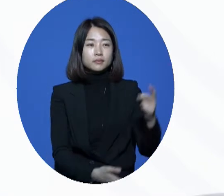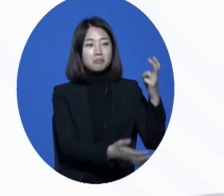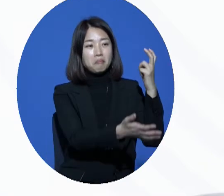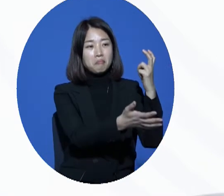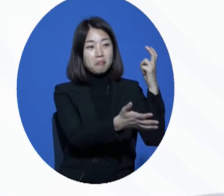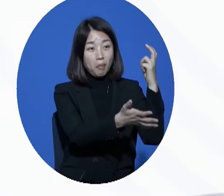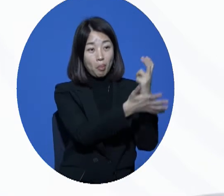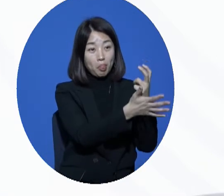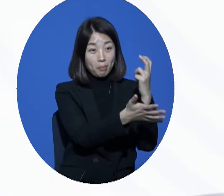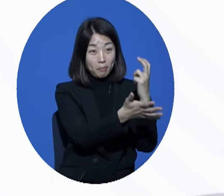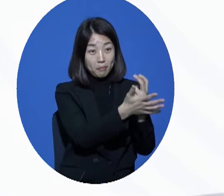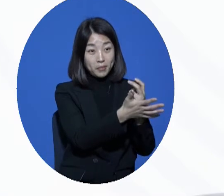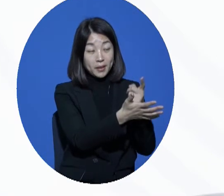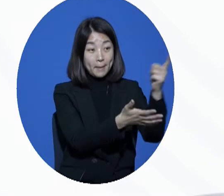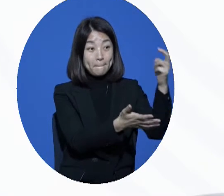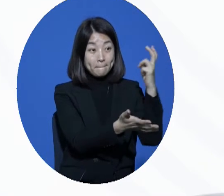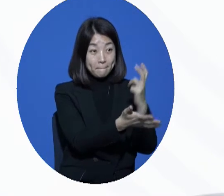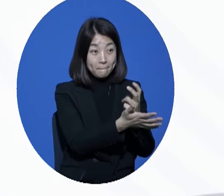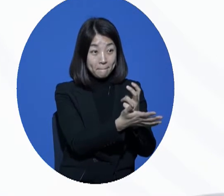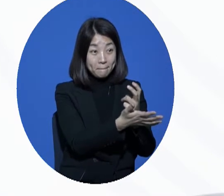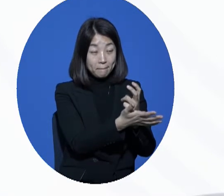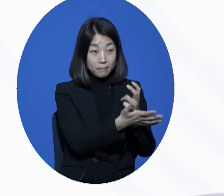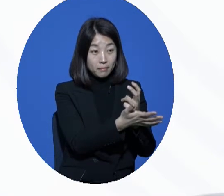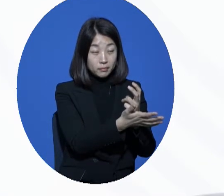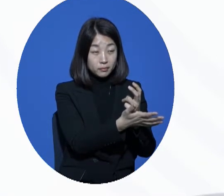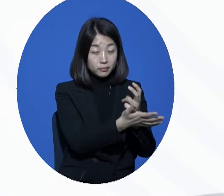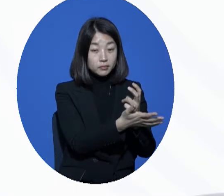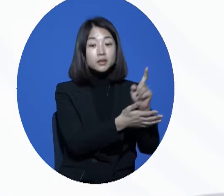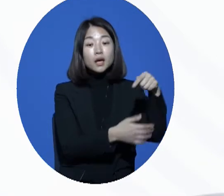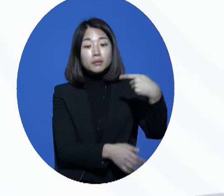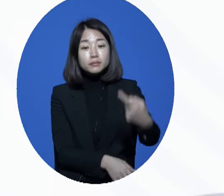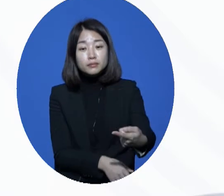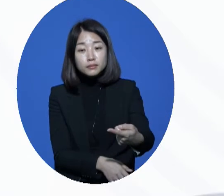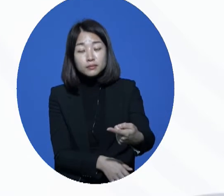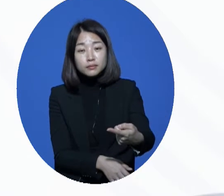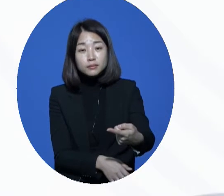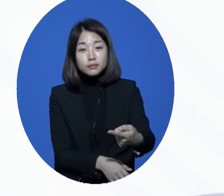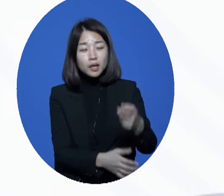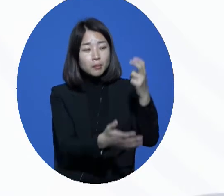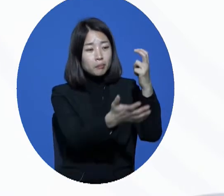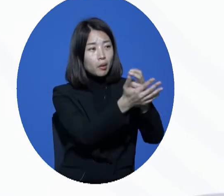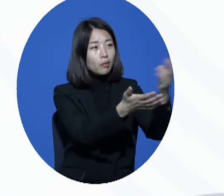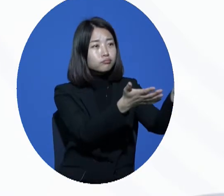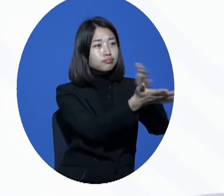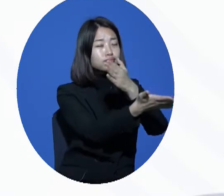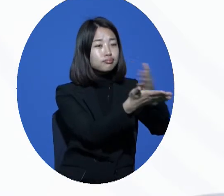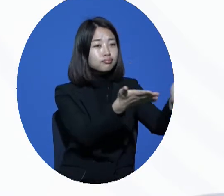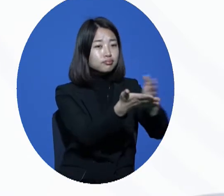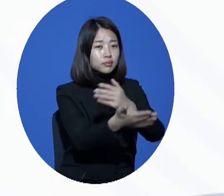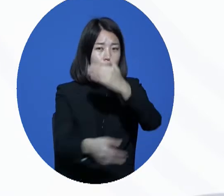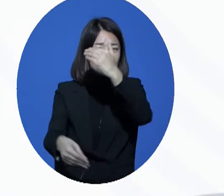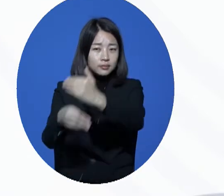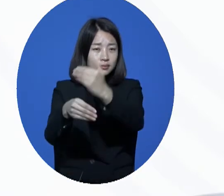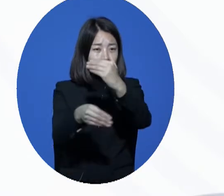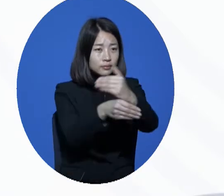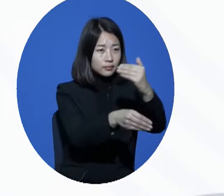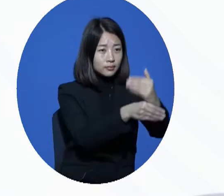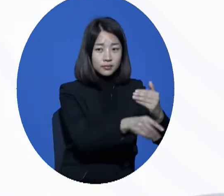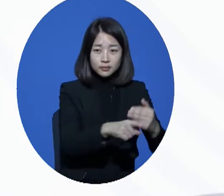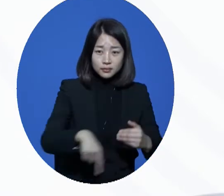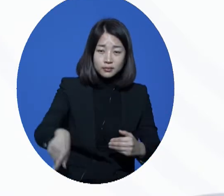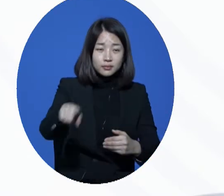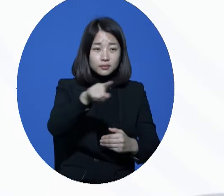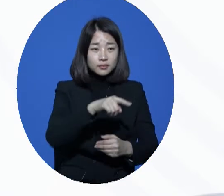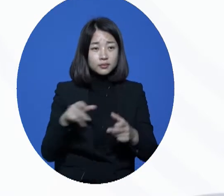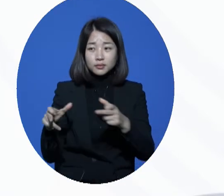무너진 순간에 제도가 멈추고 무너지고 매뉴얼이 존재하지 않았었던 순간에